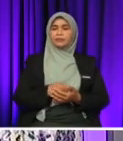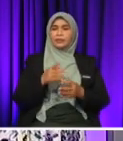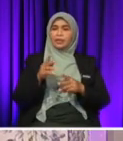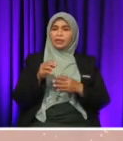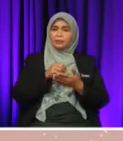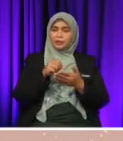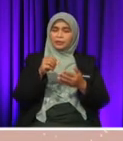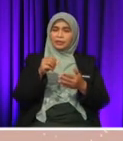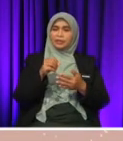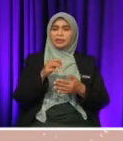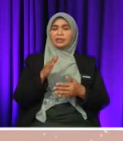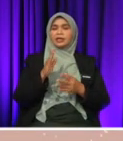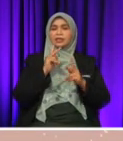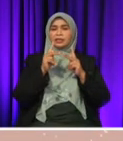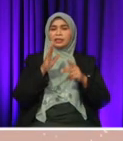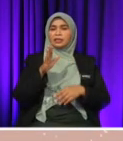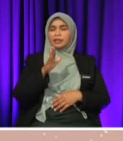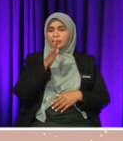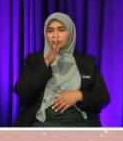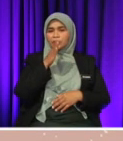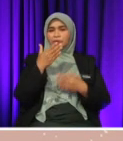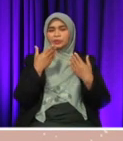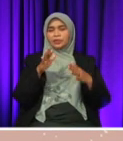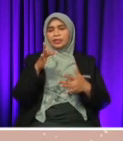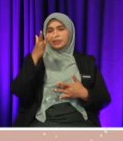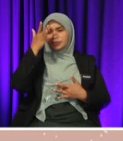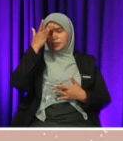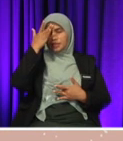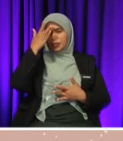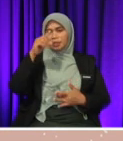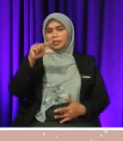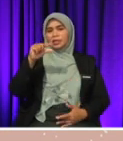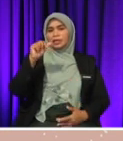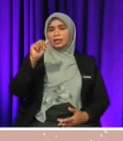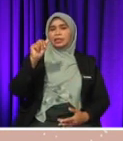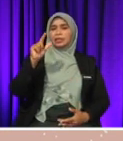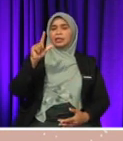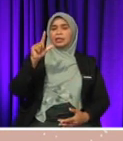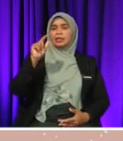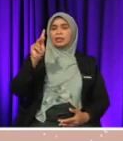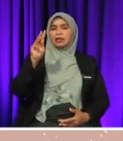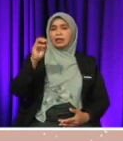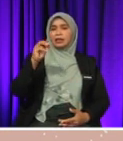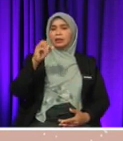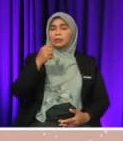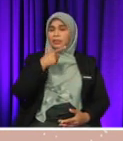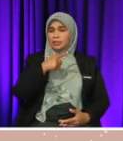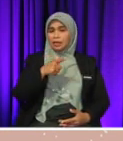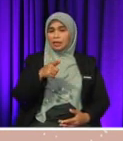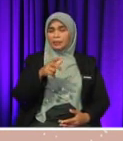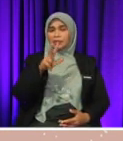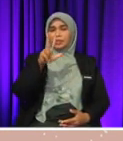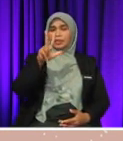menyatakan ibunya telah menanggung penyakit glaukoma yang telah menghilangkan dari penglihatan ibunya selama